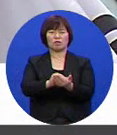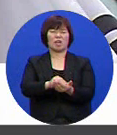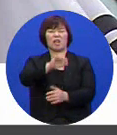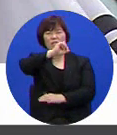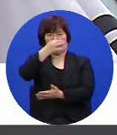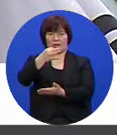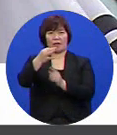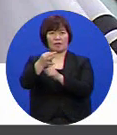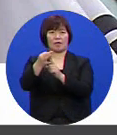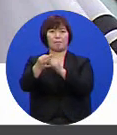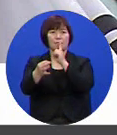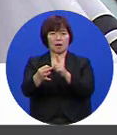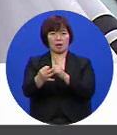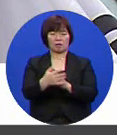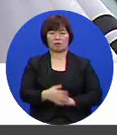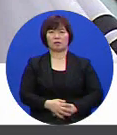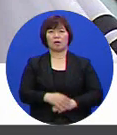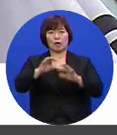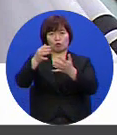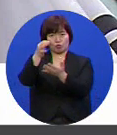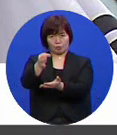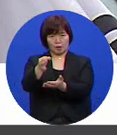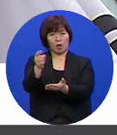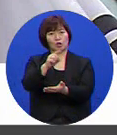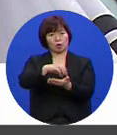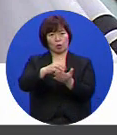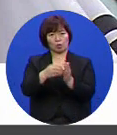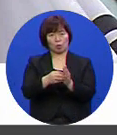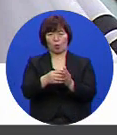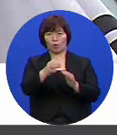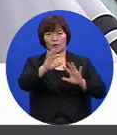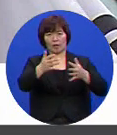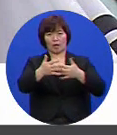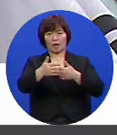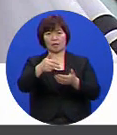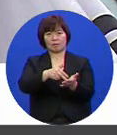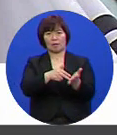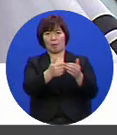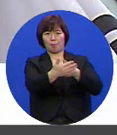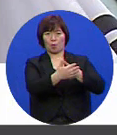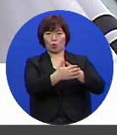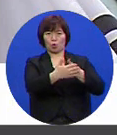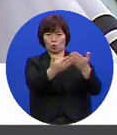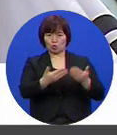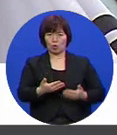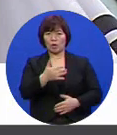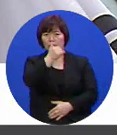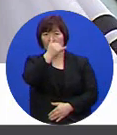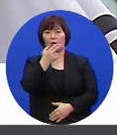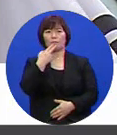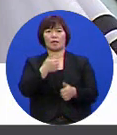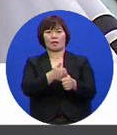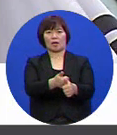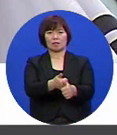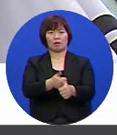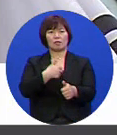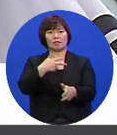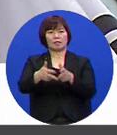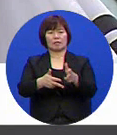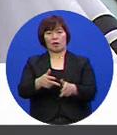그 예산이죠. 국비가 이제 얼마만큼 보조가 되느냐에 따라서 저희 사업